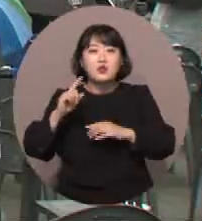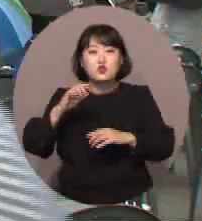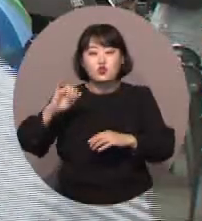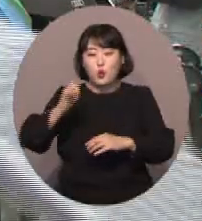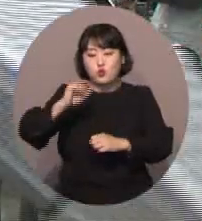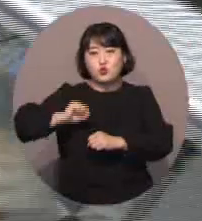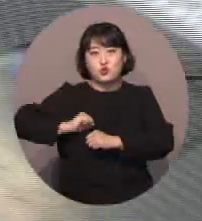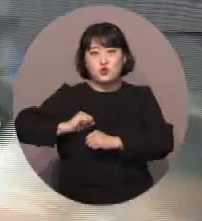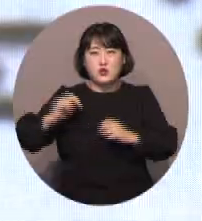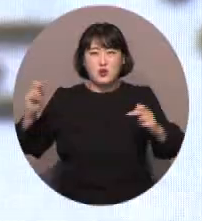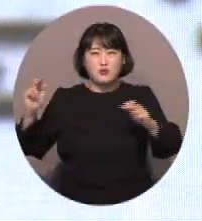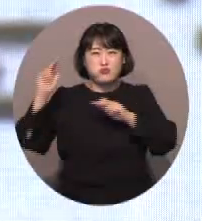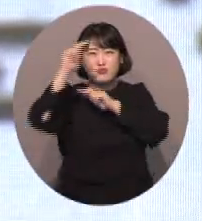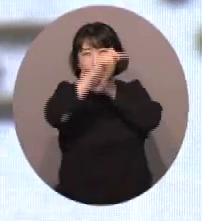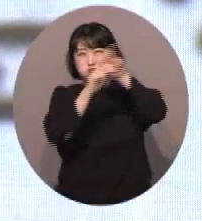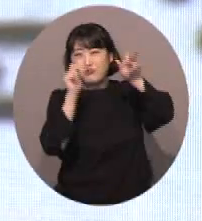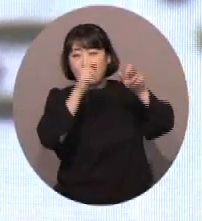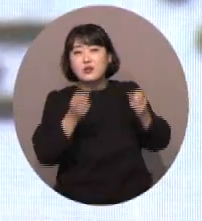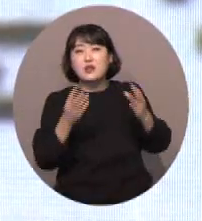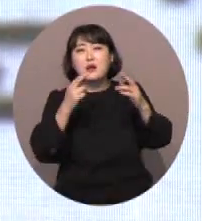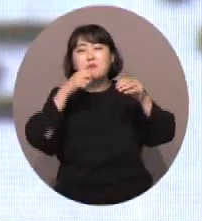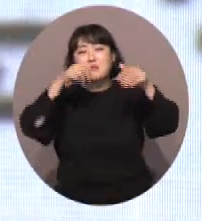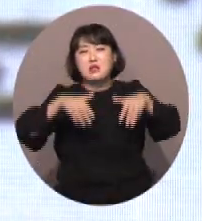블랙이글스의 에어쇼는 비로 취소됐습니다